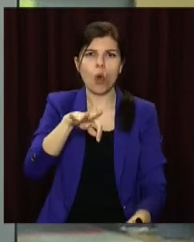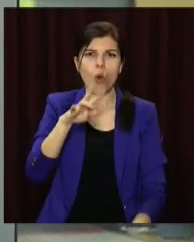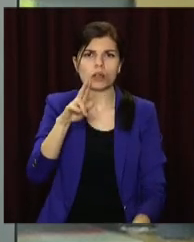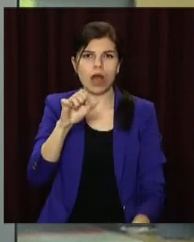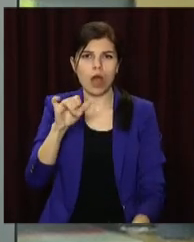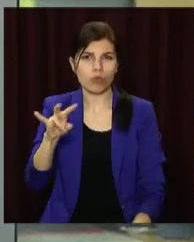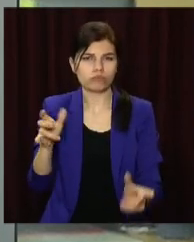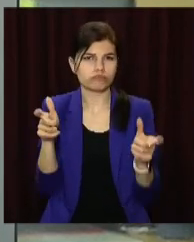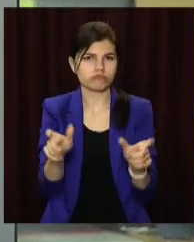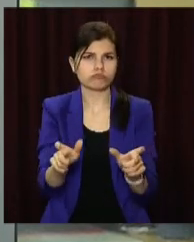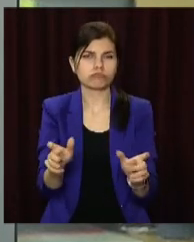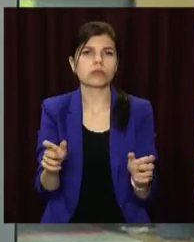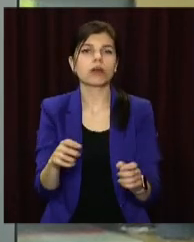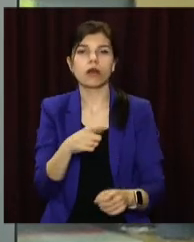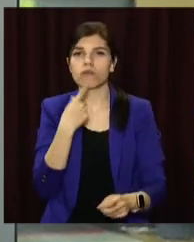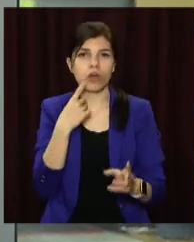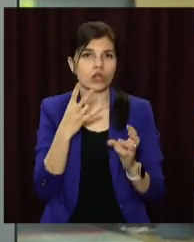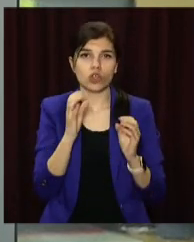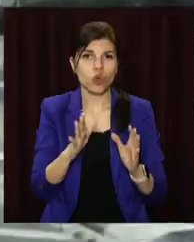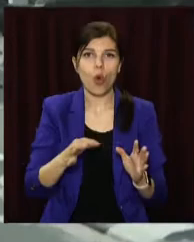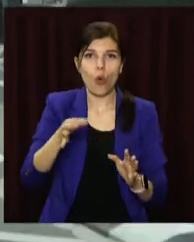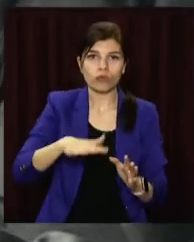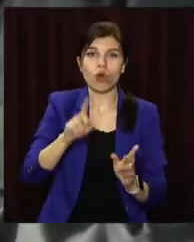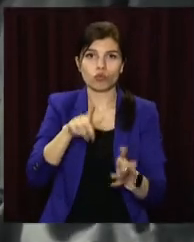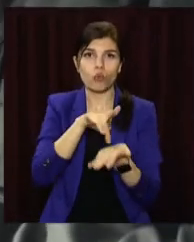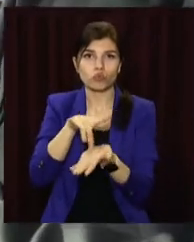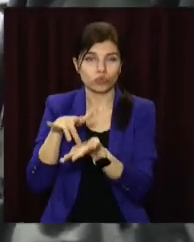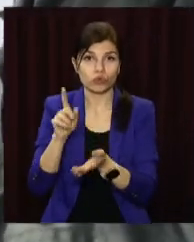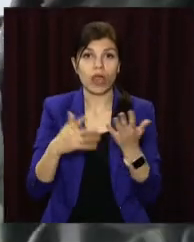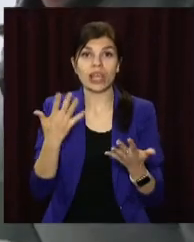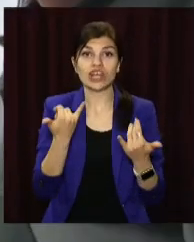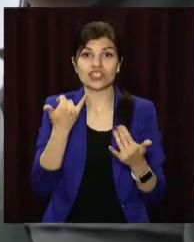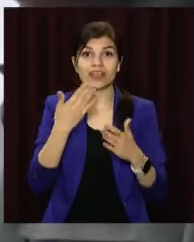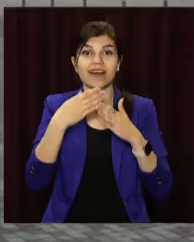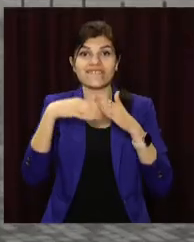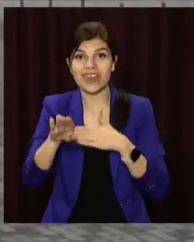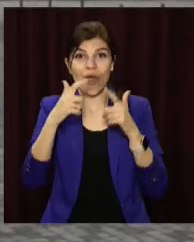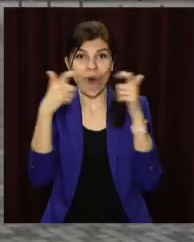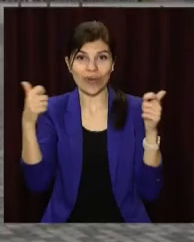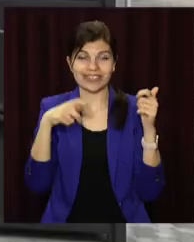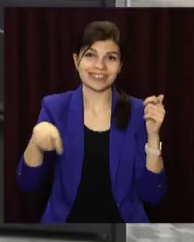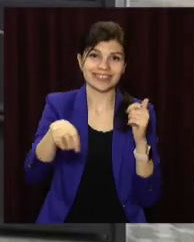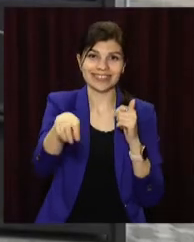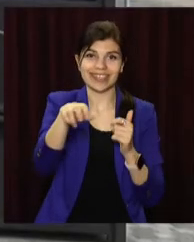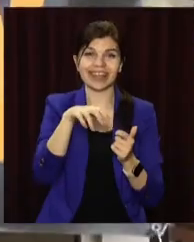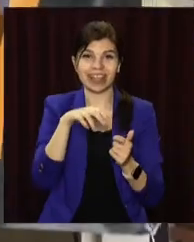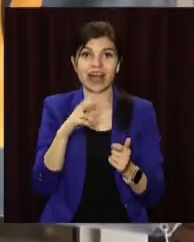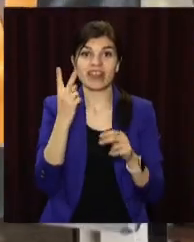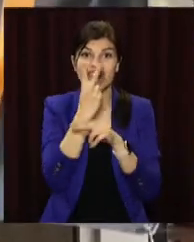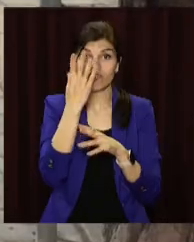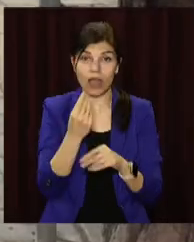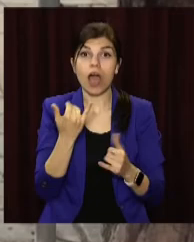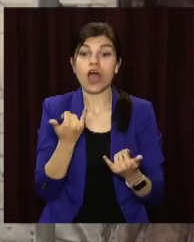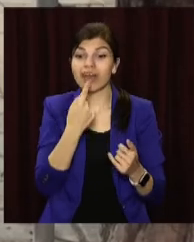Нові обмеження поширюються не тільки на громадян острова, а й туристів. Якщо зараз вихід на територію готеля можливий 2 рази на день, то